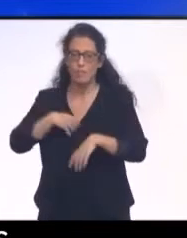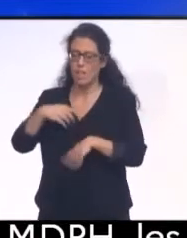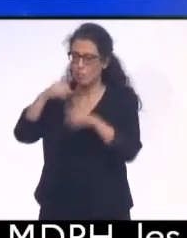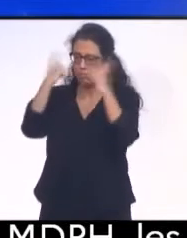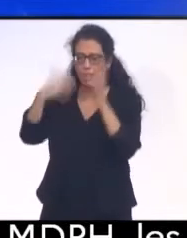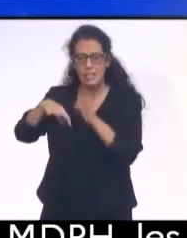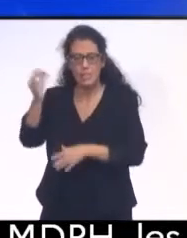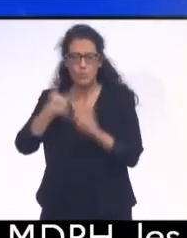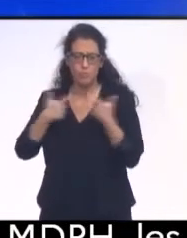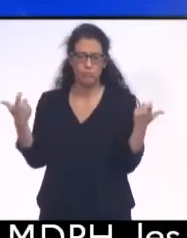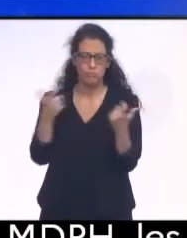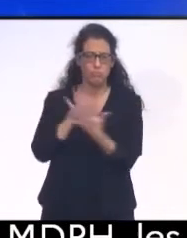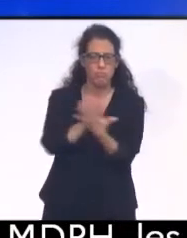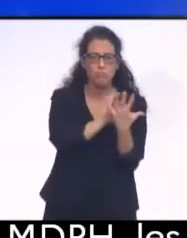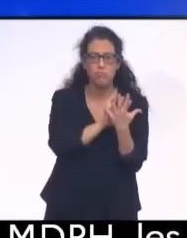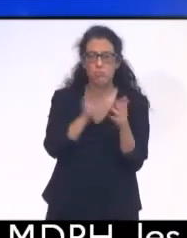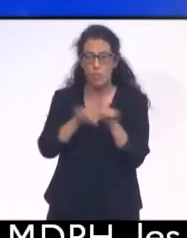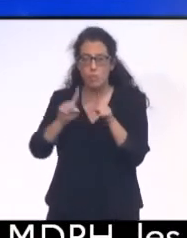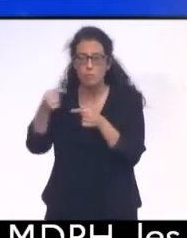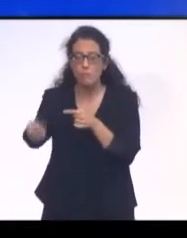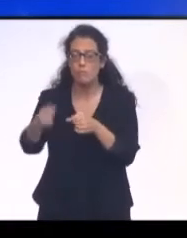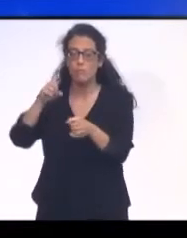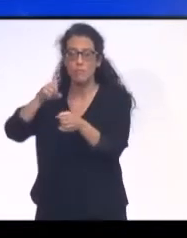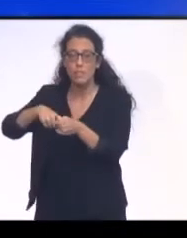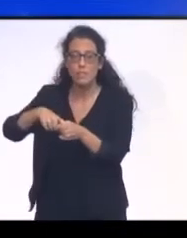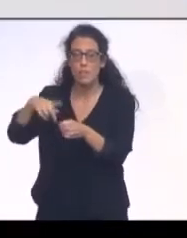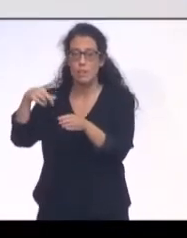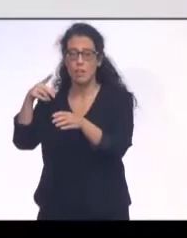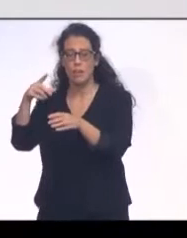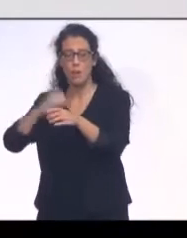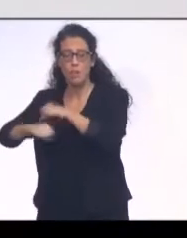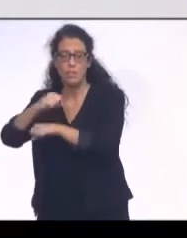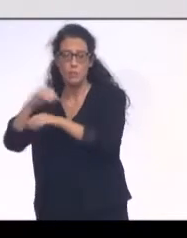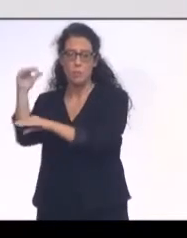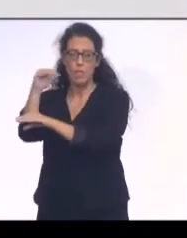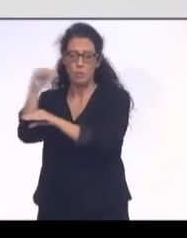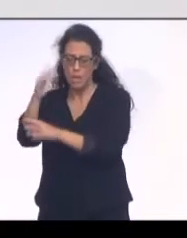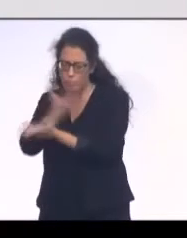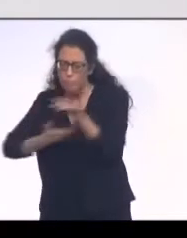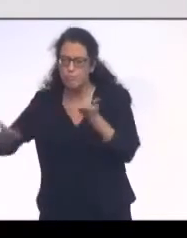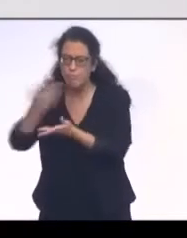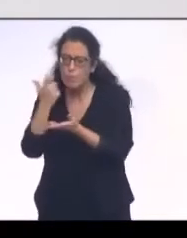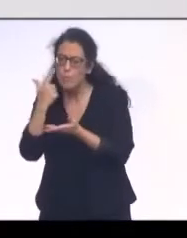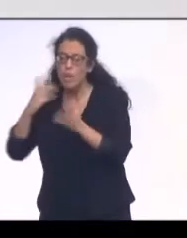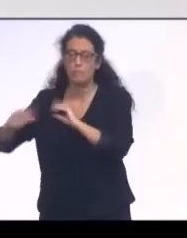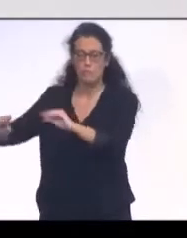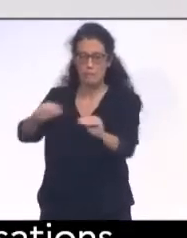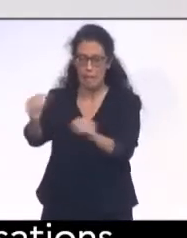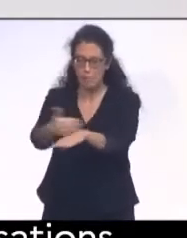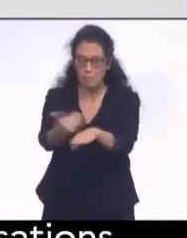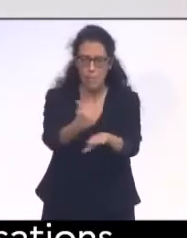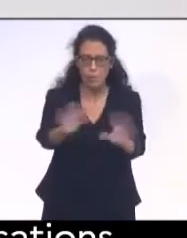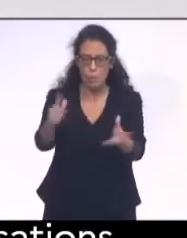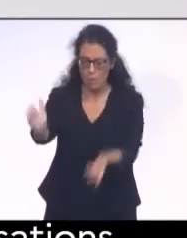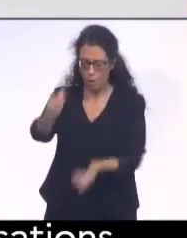la semaine prochaine les organisations syndicales et patronales pour disposer des dernières remontées du terrain, identifier au plus vite les sujets